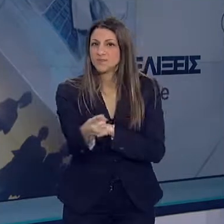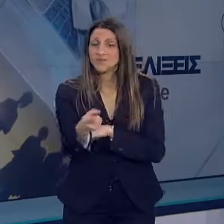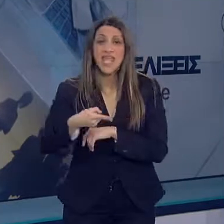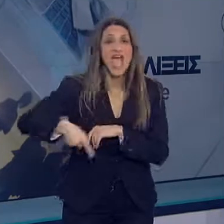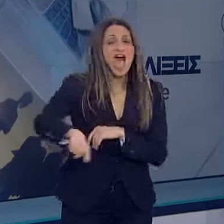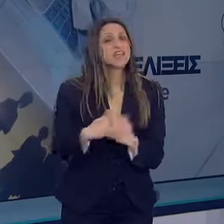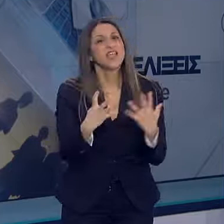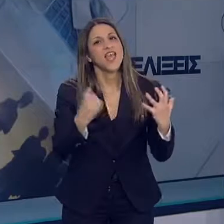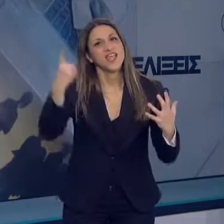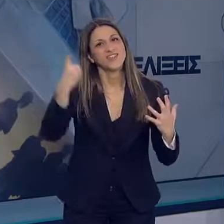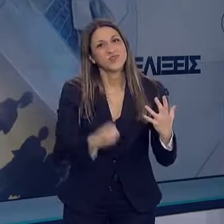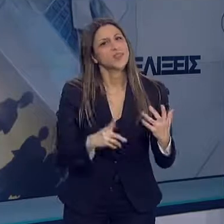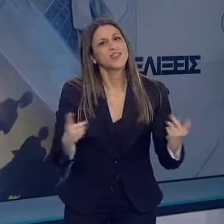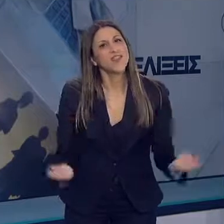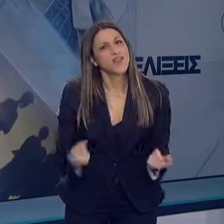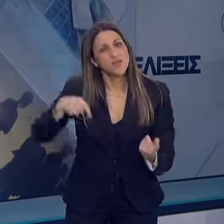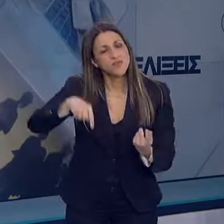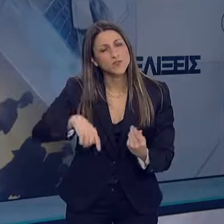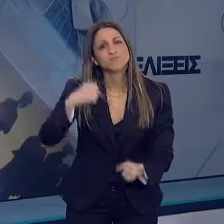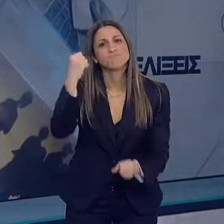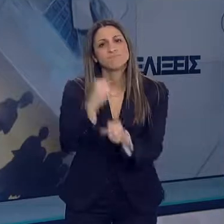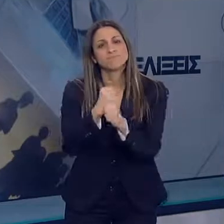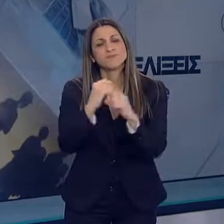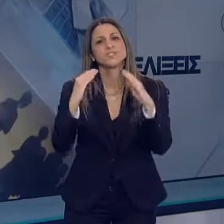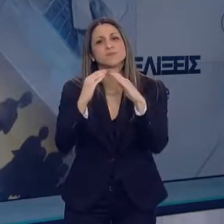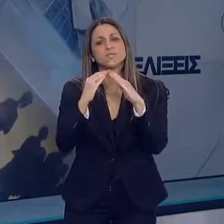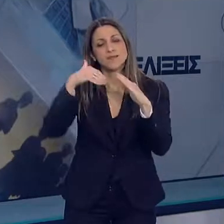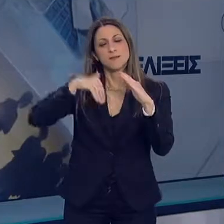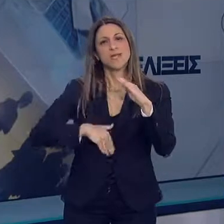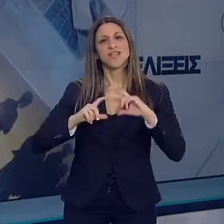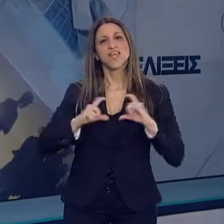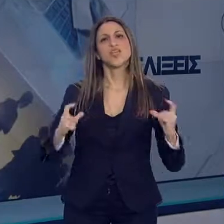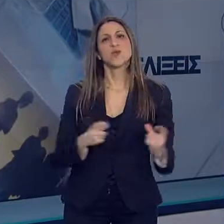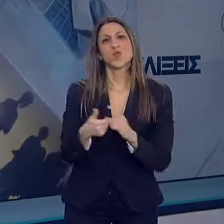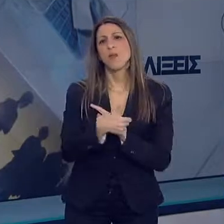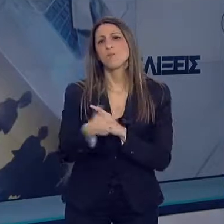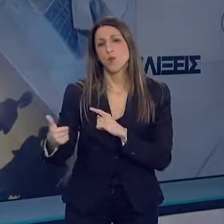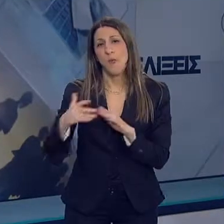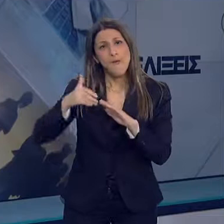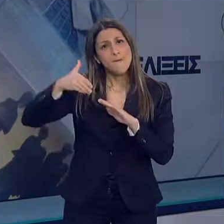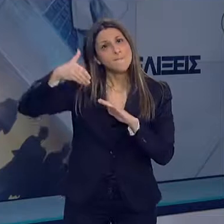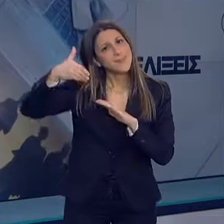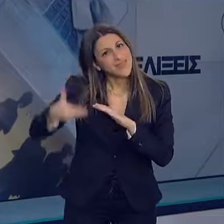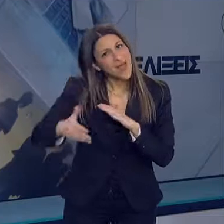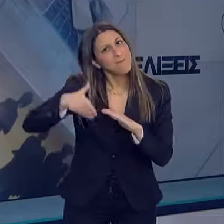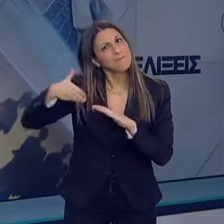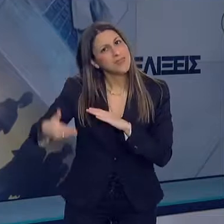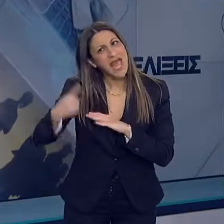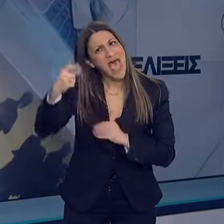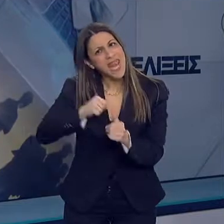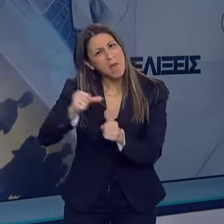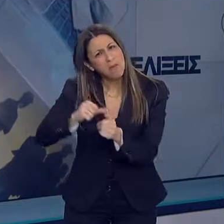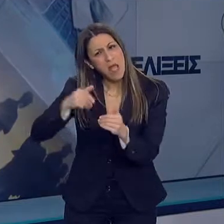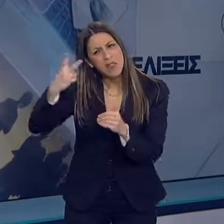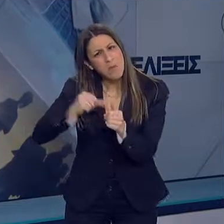οι 9 στους 10 που θα μείνουν σπίτι τους μόνοι ή με όσους μένουν μαζί και που σε λίγες ημέρες θα μπορούν με καμάρι να ισχυριστούν ότι η